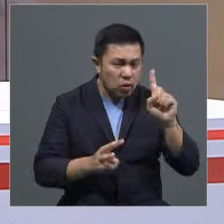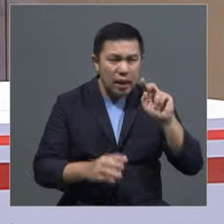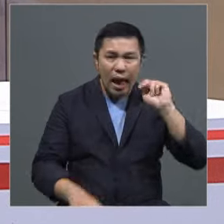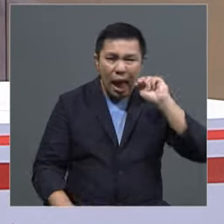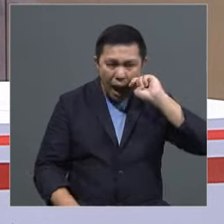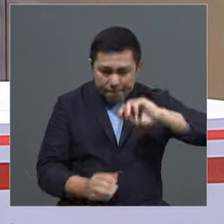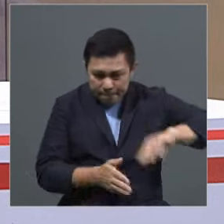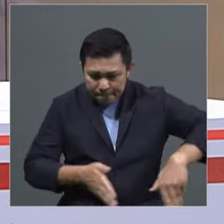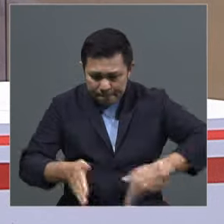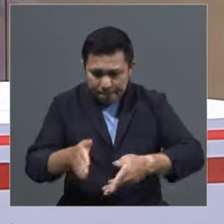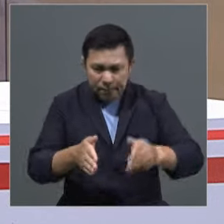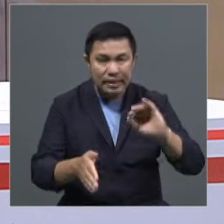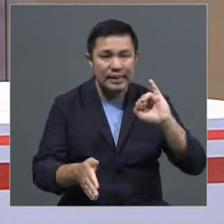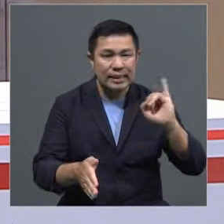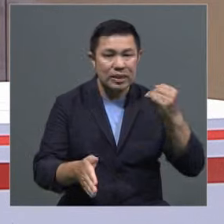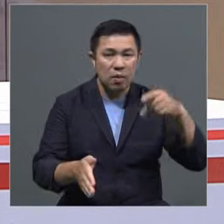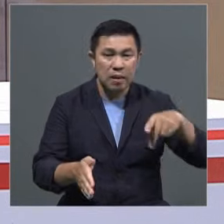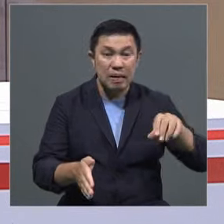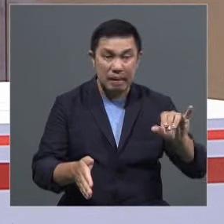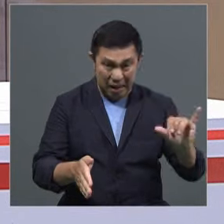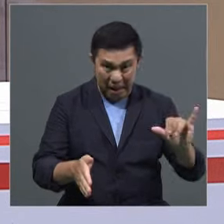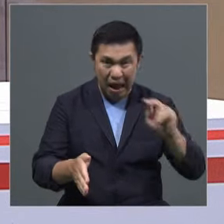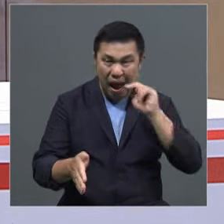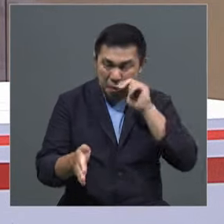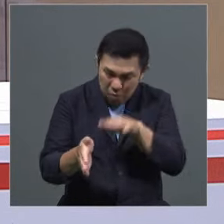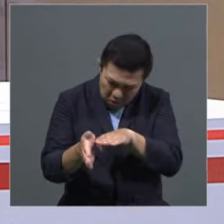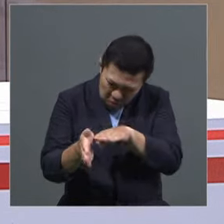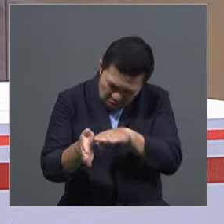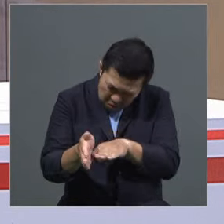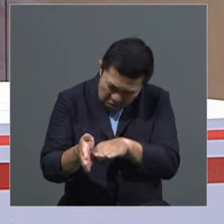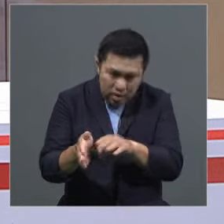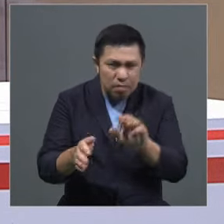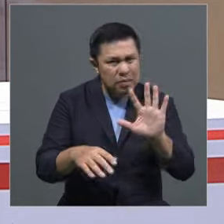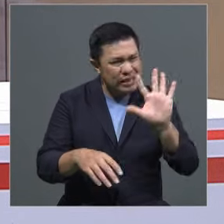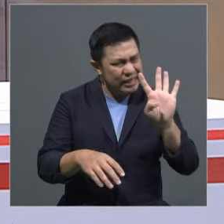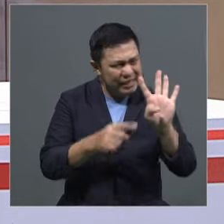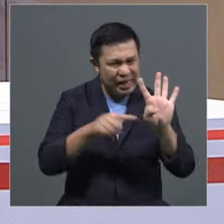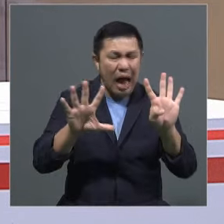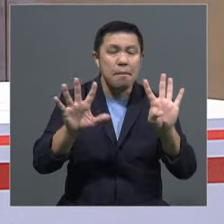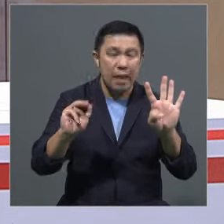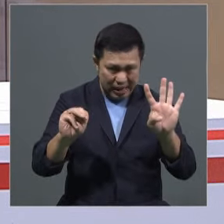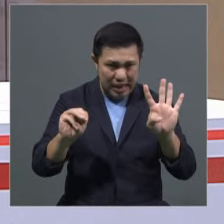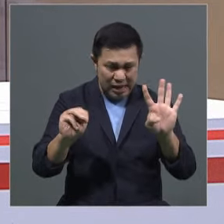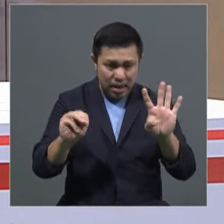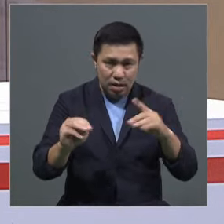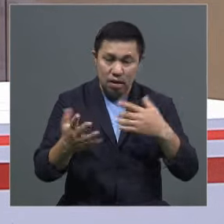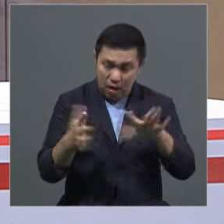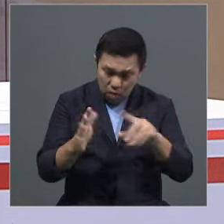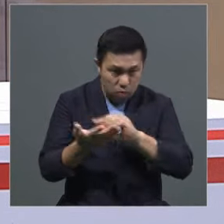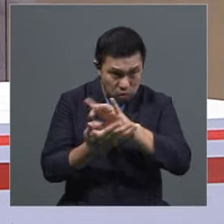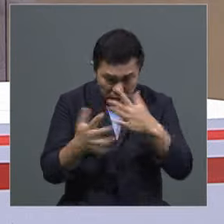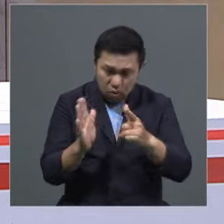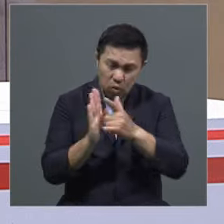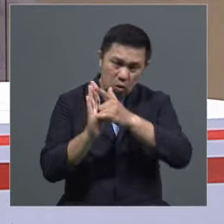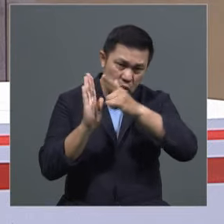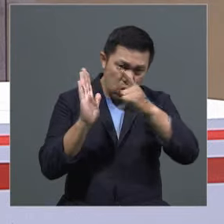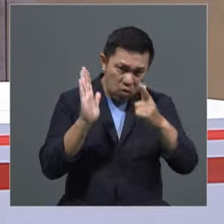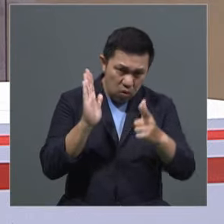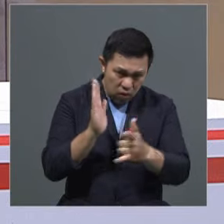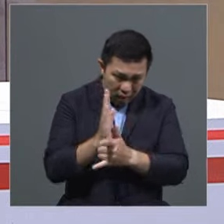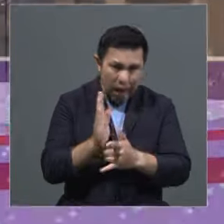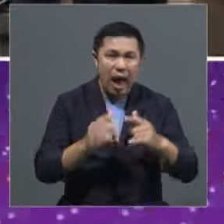คะซึ่งตอนนี้เนี่ยระดับน้ำเจ้าพระยายังต่ำกว่าตลิ่ง 4-5 เมตรค่ะก่อนที่จะบินต่อไปดูสถานการณ์น้ำที่เขื่อนเ